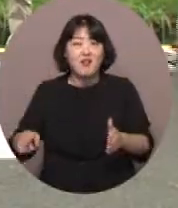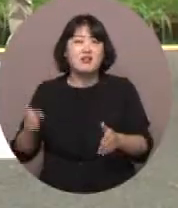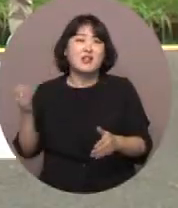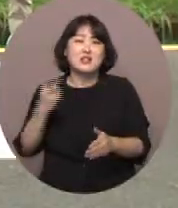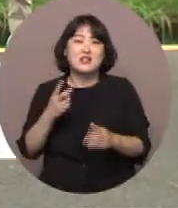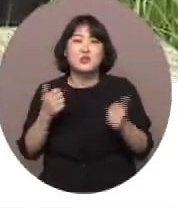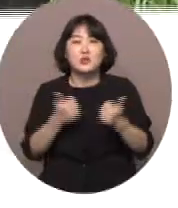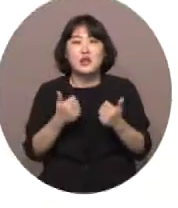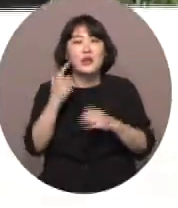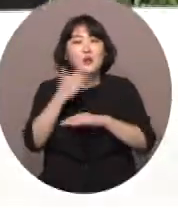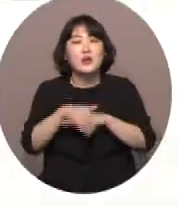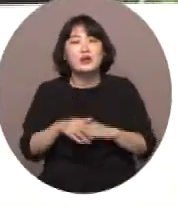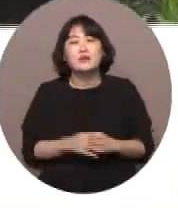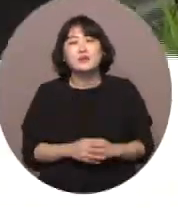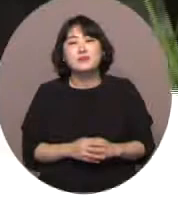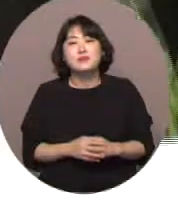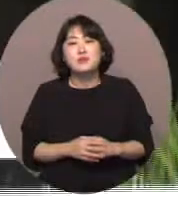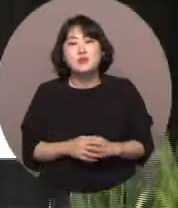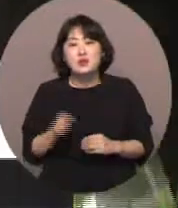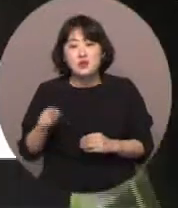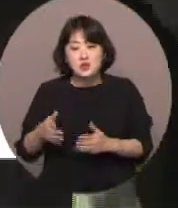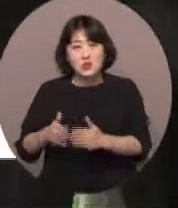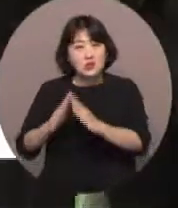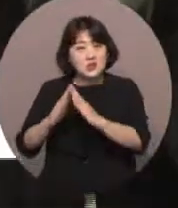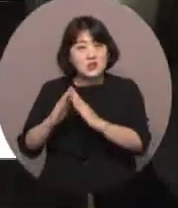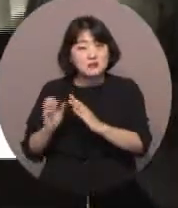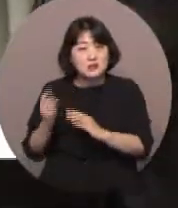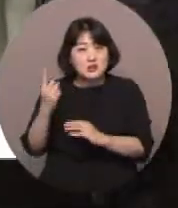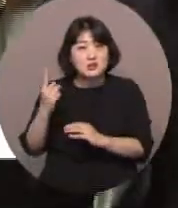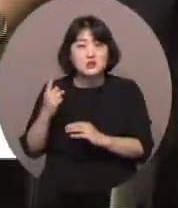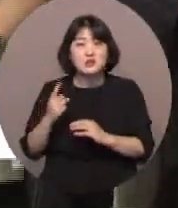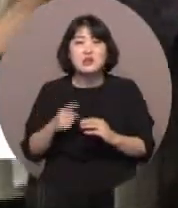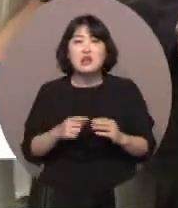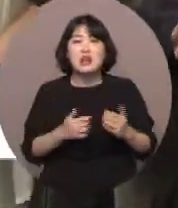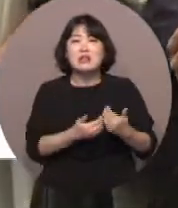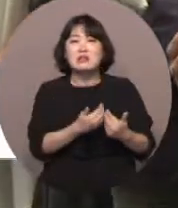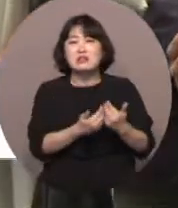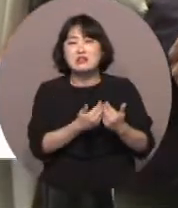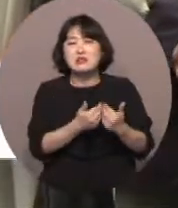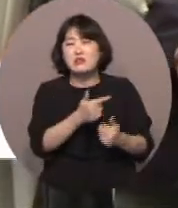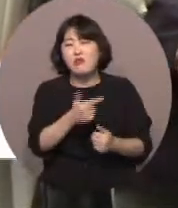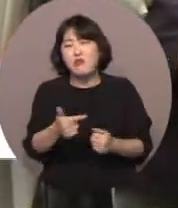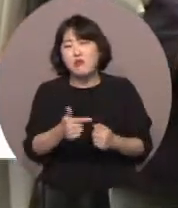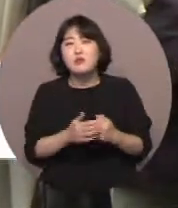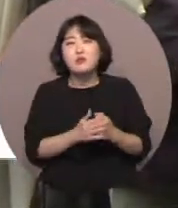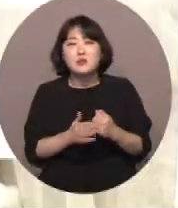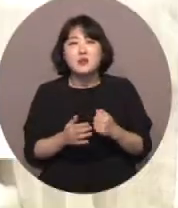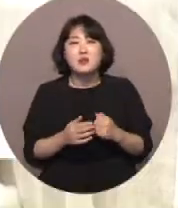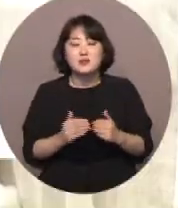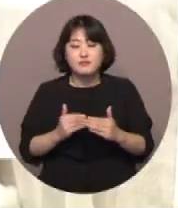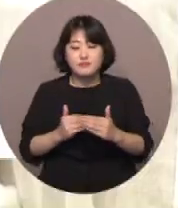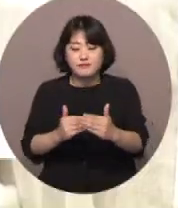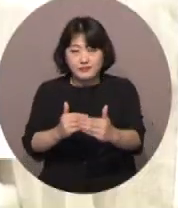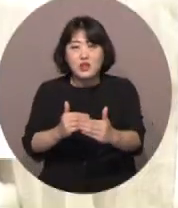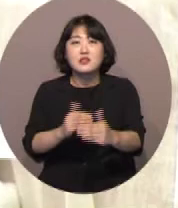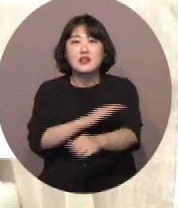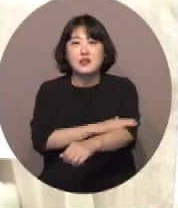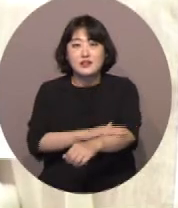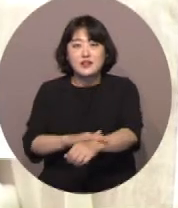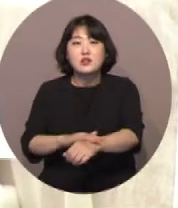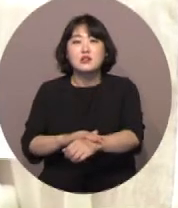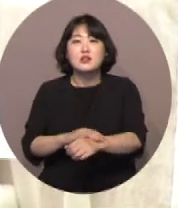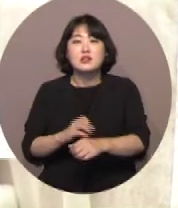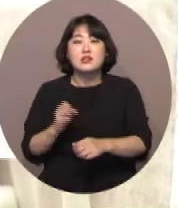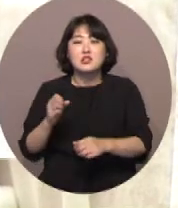평화의 소녀상 추진 위원회 된 소녀상 설치로 구성원들 간 갈등이 거 절차적 정당성 확보를 위해